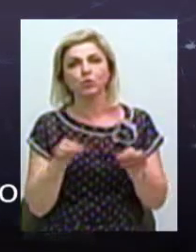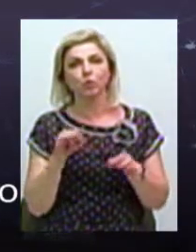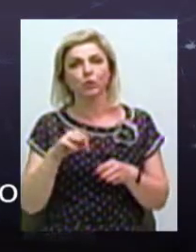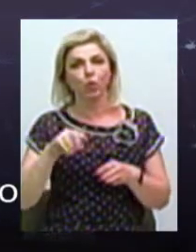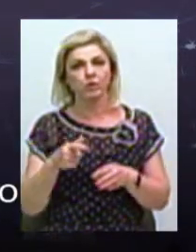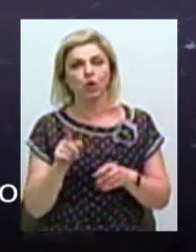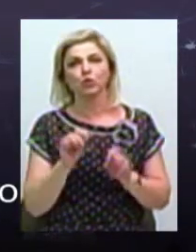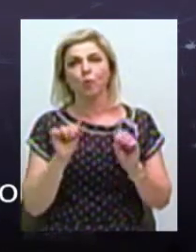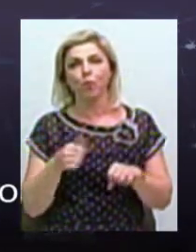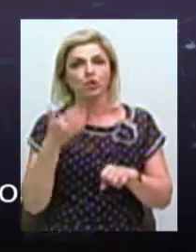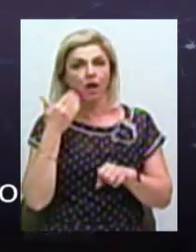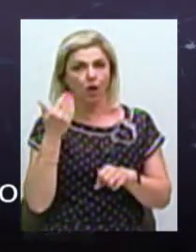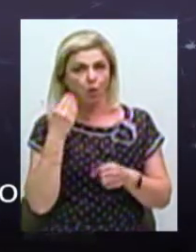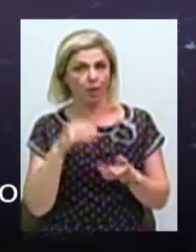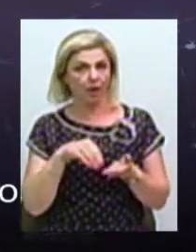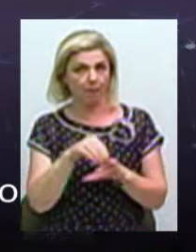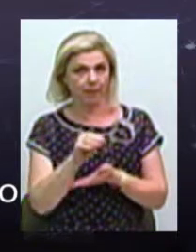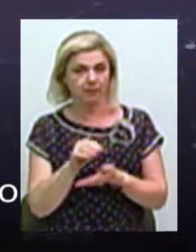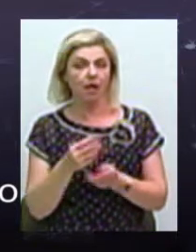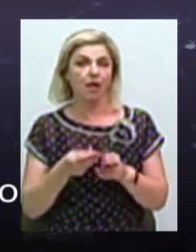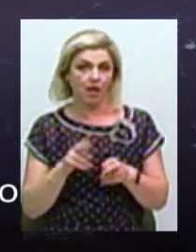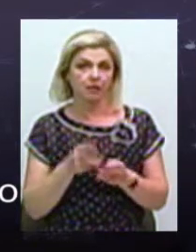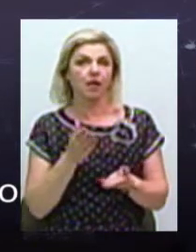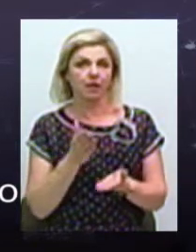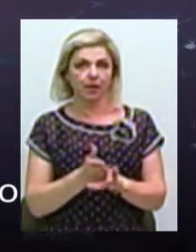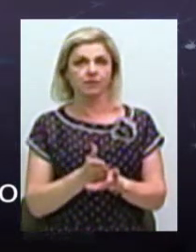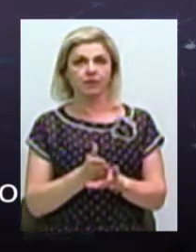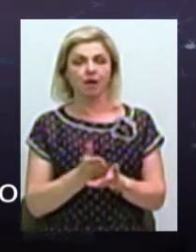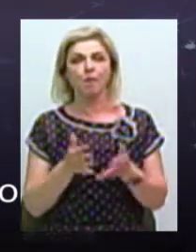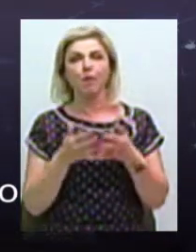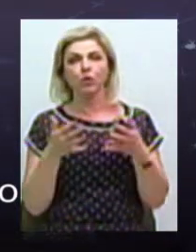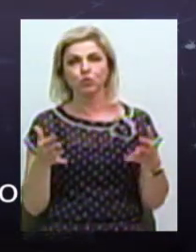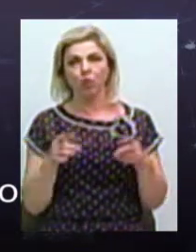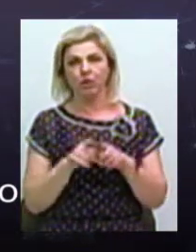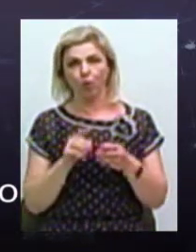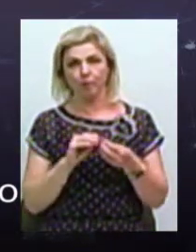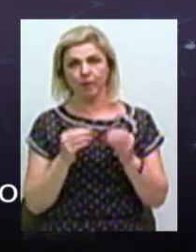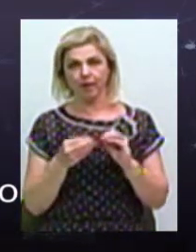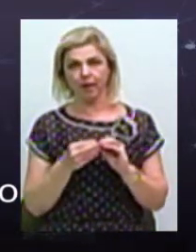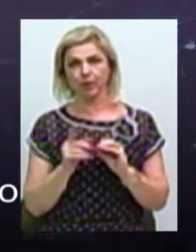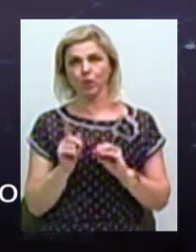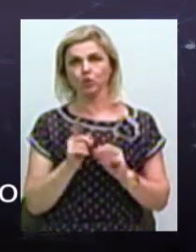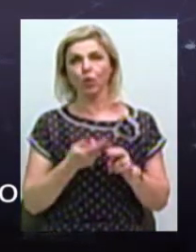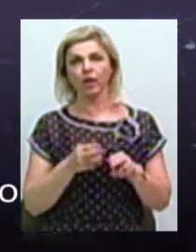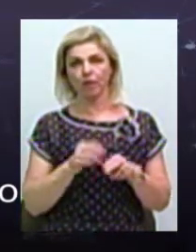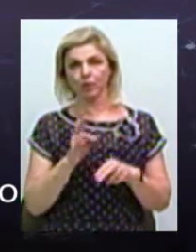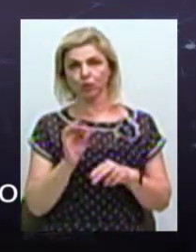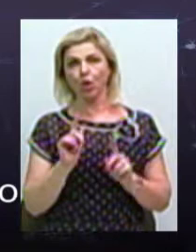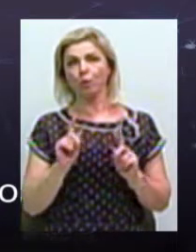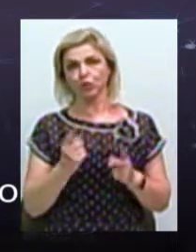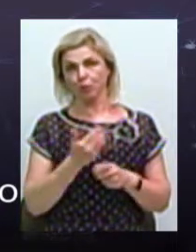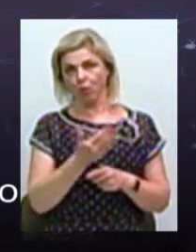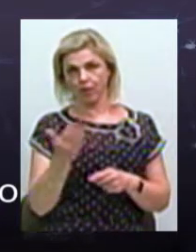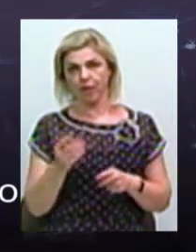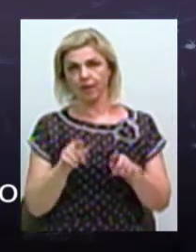можно легко приобрести, и это и есть большой такой проблемой, что вот именно они, почему они так